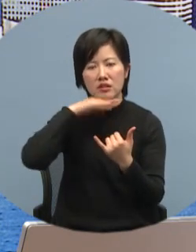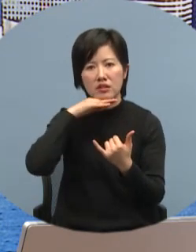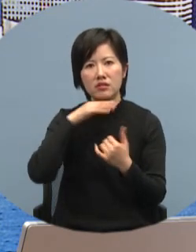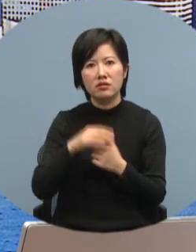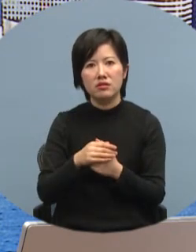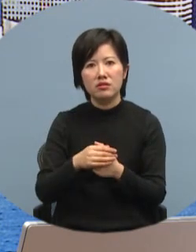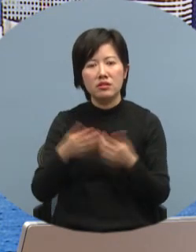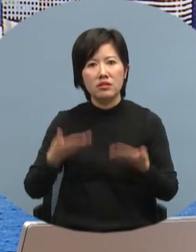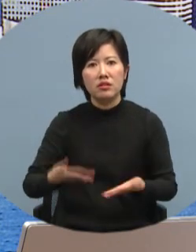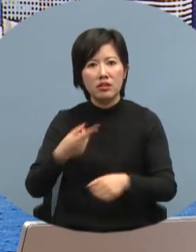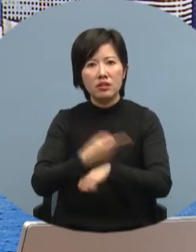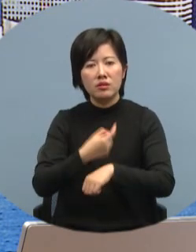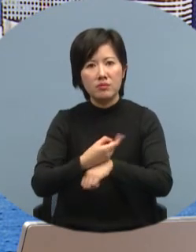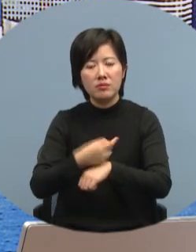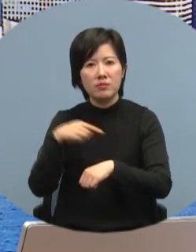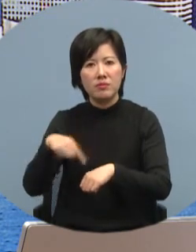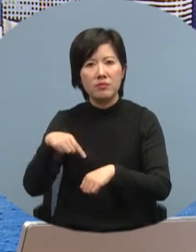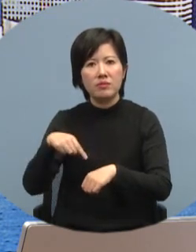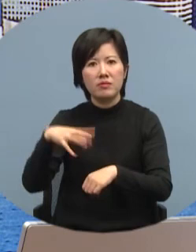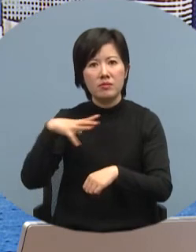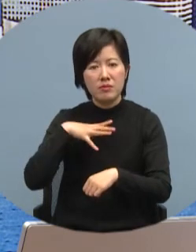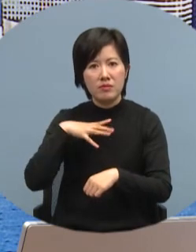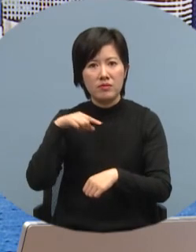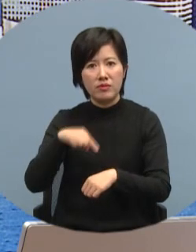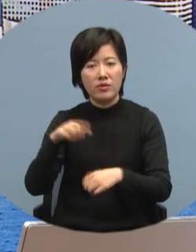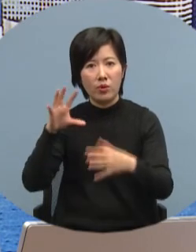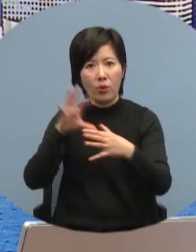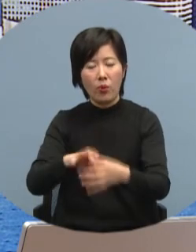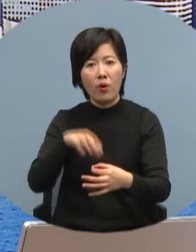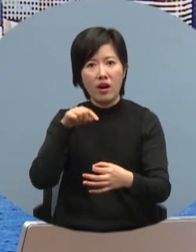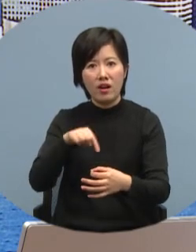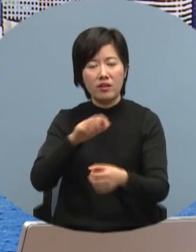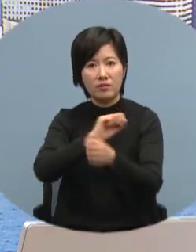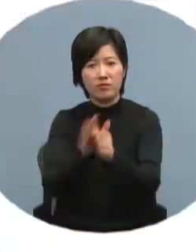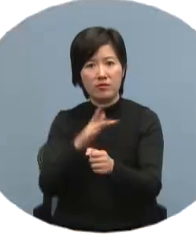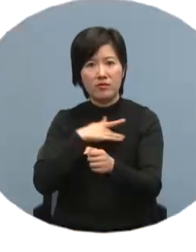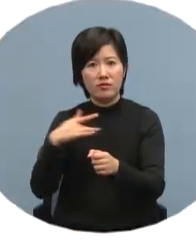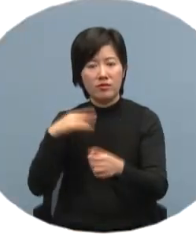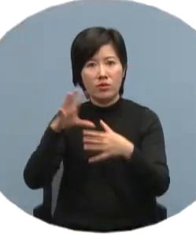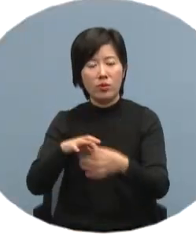喺呢個富山殮房咧，係嘅個案嚟嘅。咁佢係7900啦。咁佢係我哋之前較早一位個案嘅屋企人啦。咁就係過咗身之後，然後先至攞個樣本啦。然後佢嘅死因咧，都應該係做緊解剖嘅。咁但係我暫時就未知道嗰個死因係咪同呢個新冠病毒有直接關係啦。